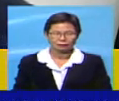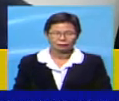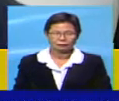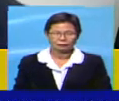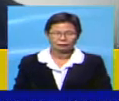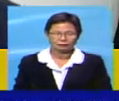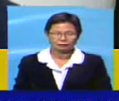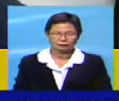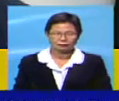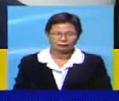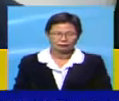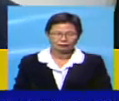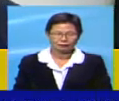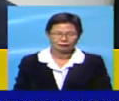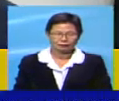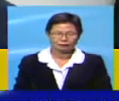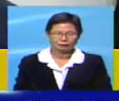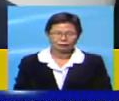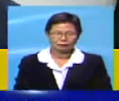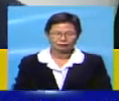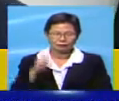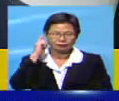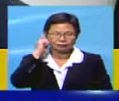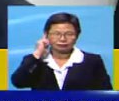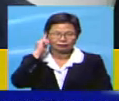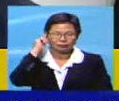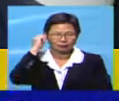this event that will be held on